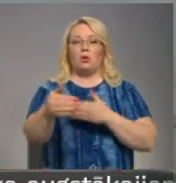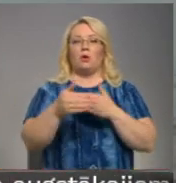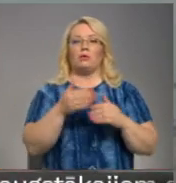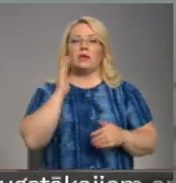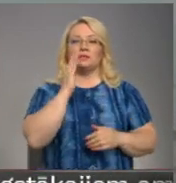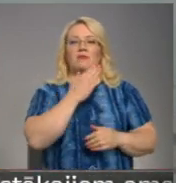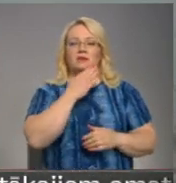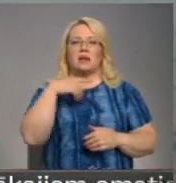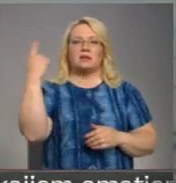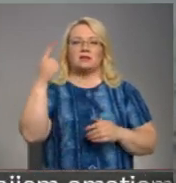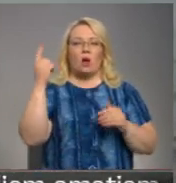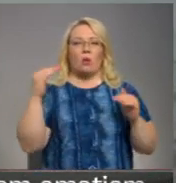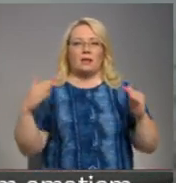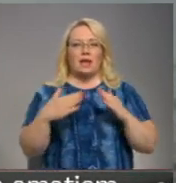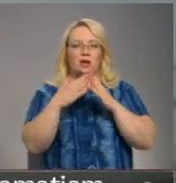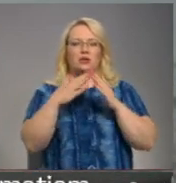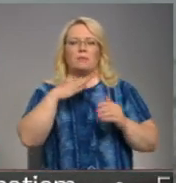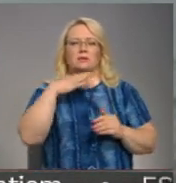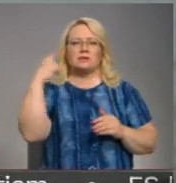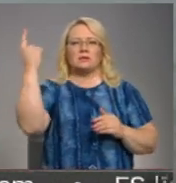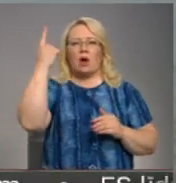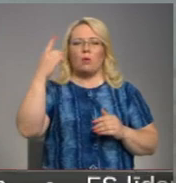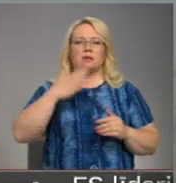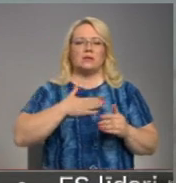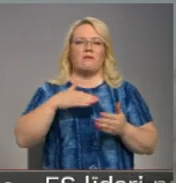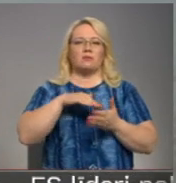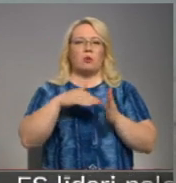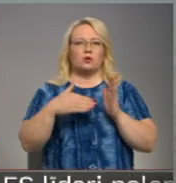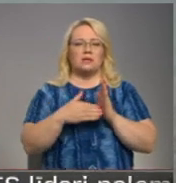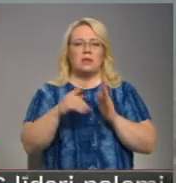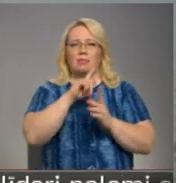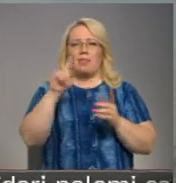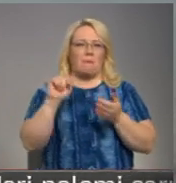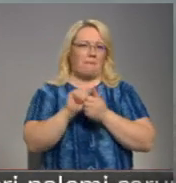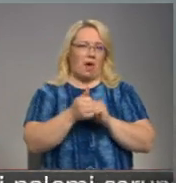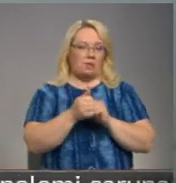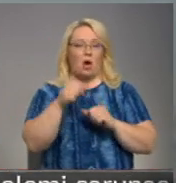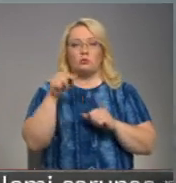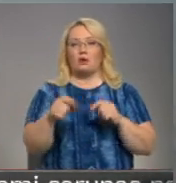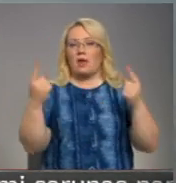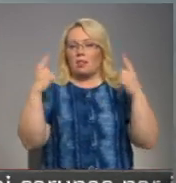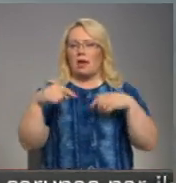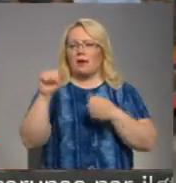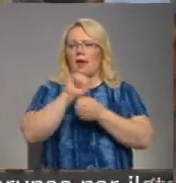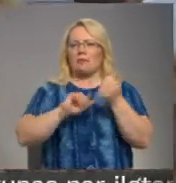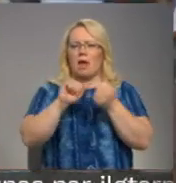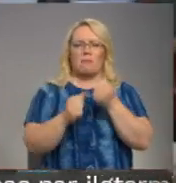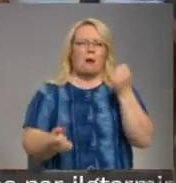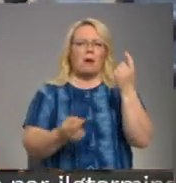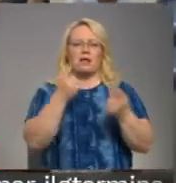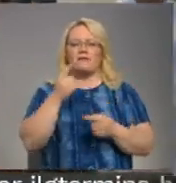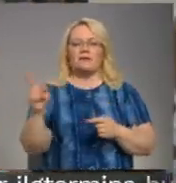vasaras saulgriežiem, vairākas dienas saule savas pozīcijas praktiski nemaina, un šajā laikā dabā virmo